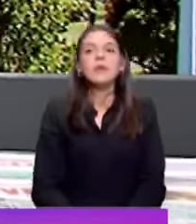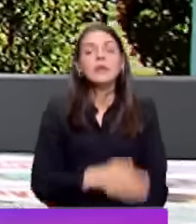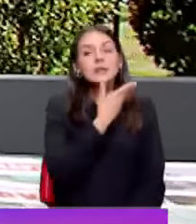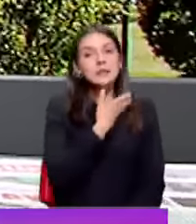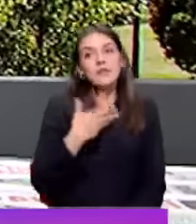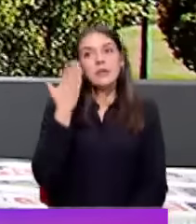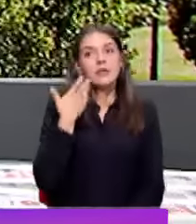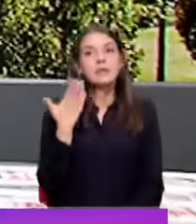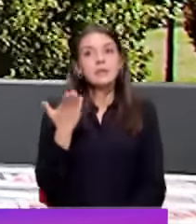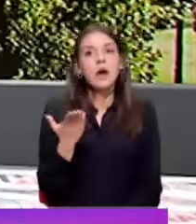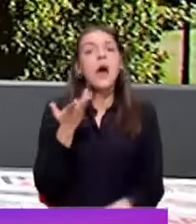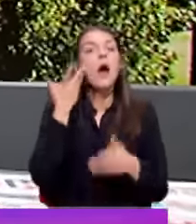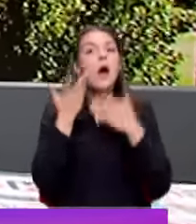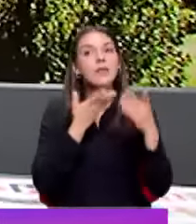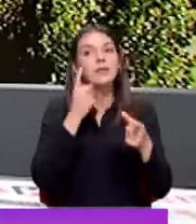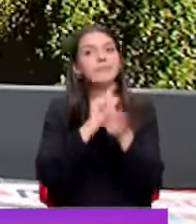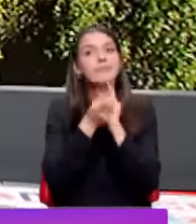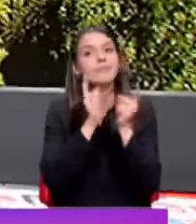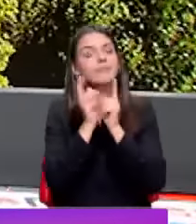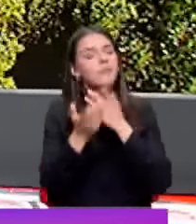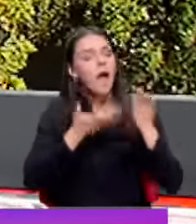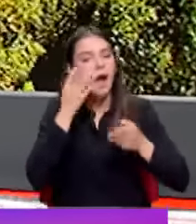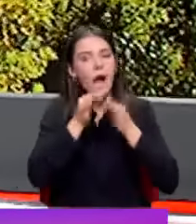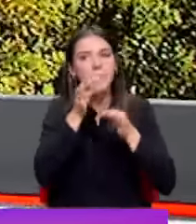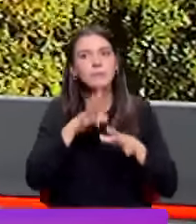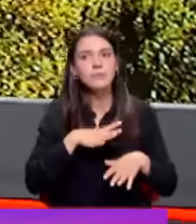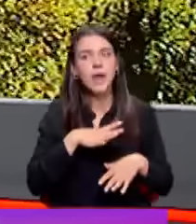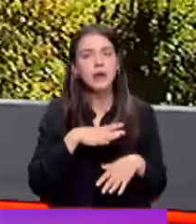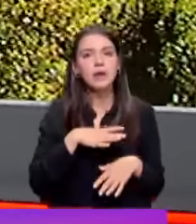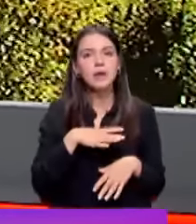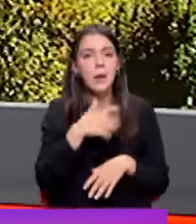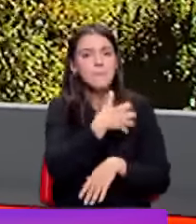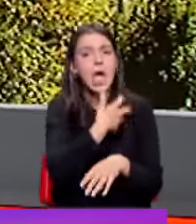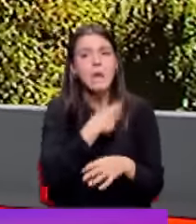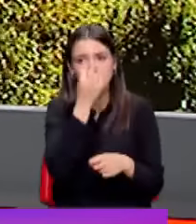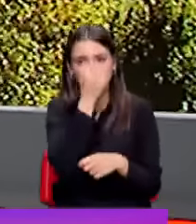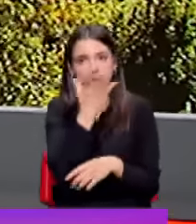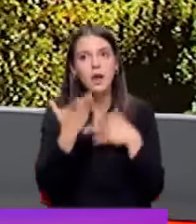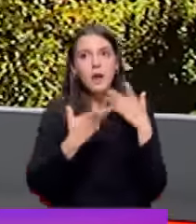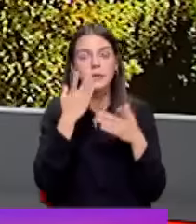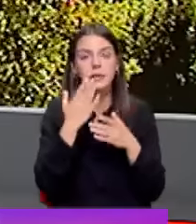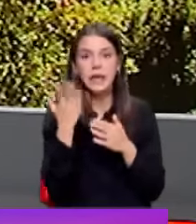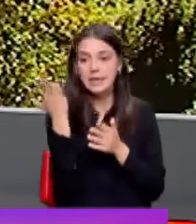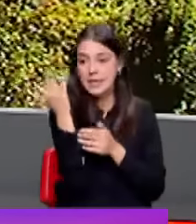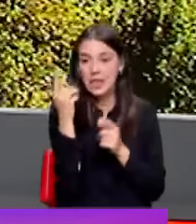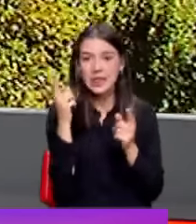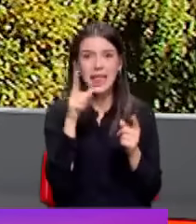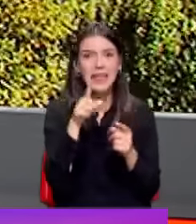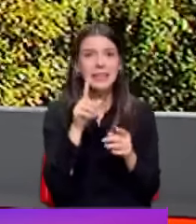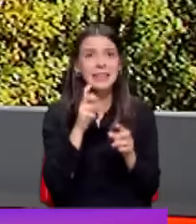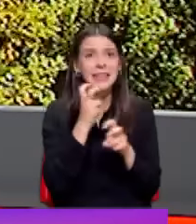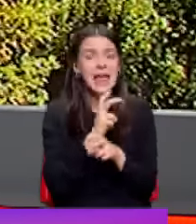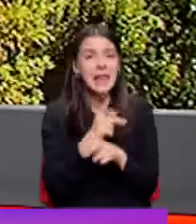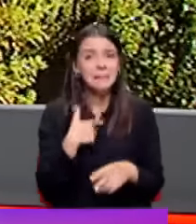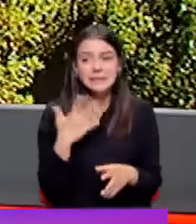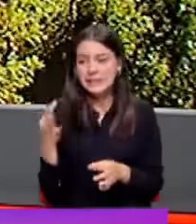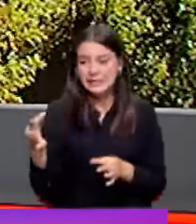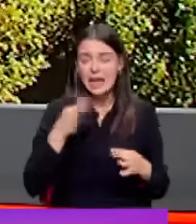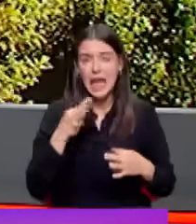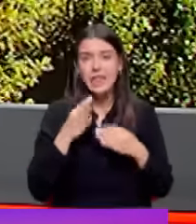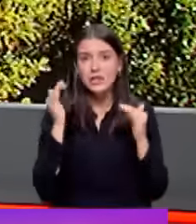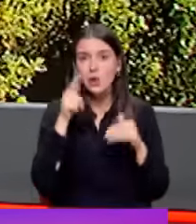Sevgili izleyenler, anlatacak çok çok haberimiz var. Maymun çiçeğinden bahsedeceğiz. Yaklaşan tehlike bizi nasıl etkileyecek anlamaya